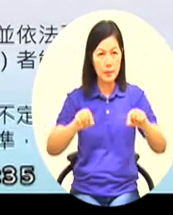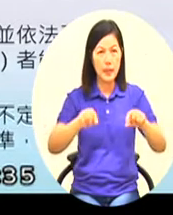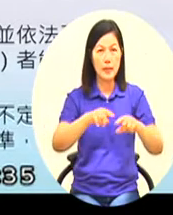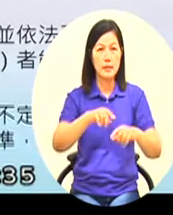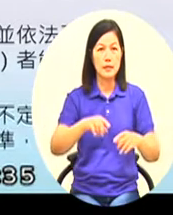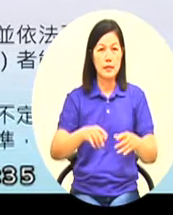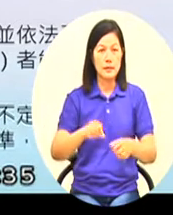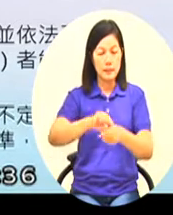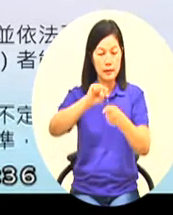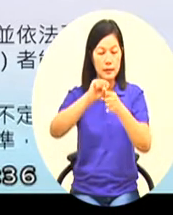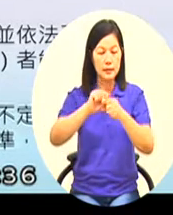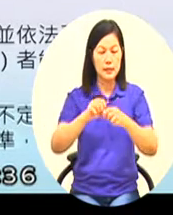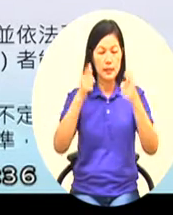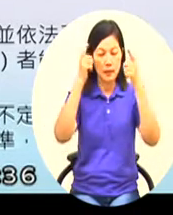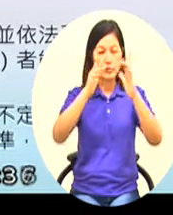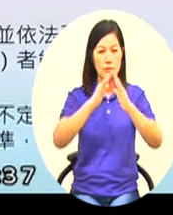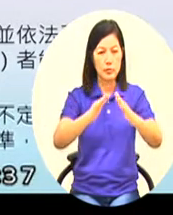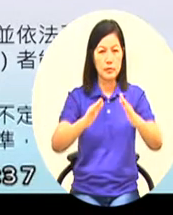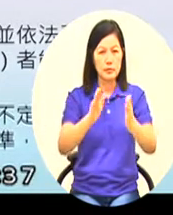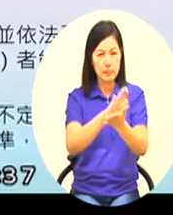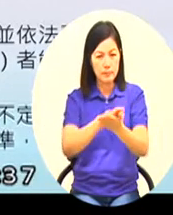整洁。